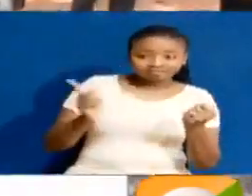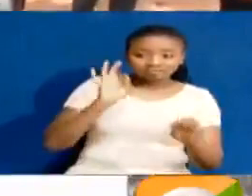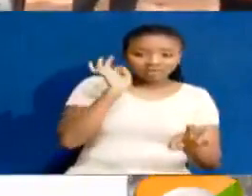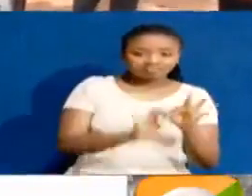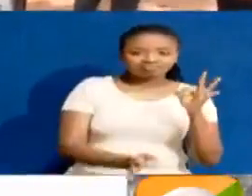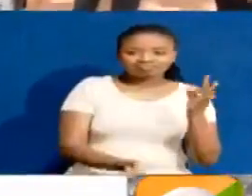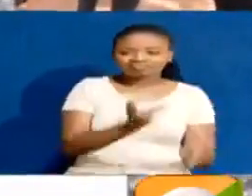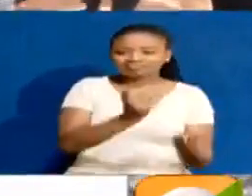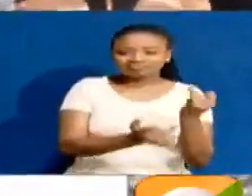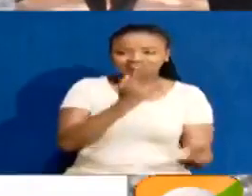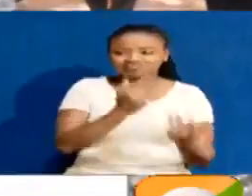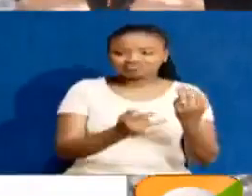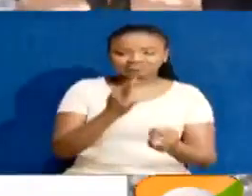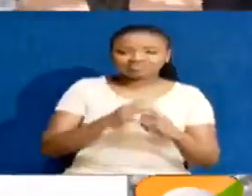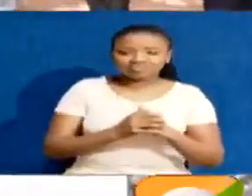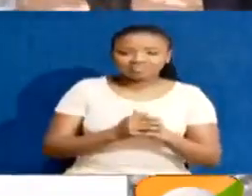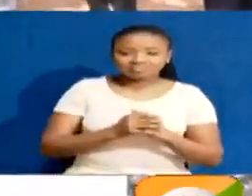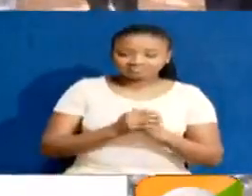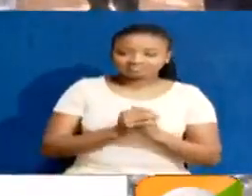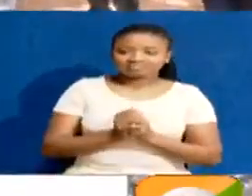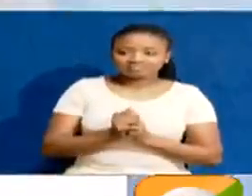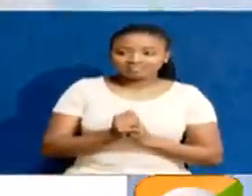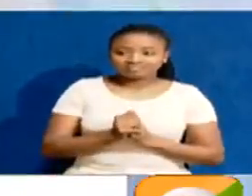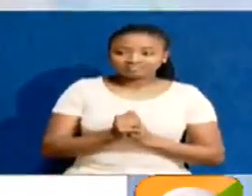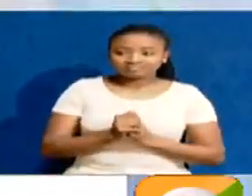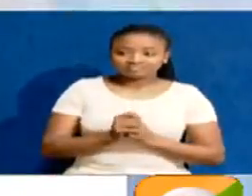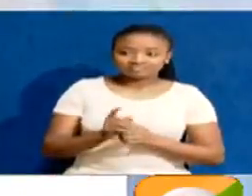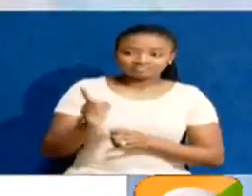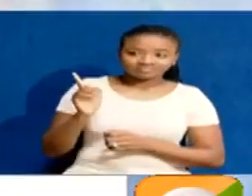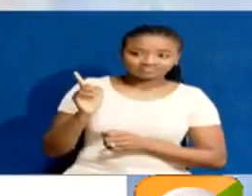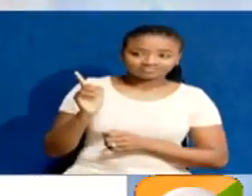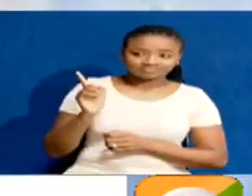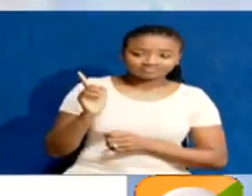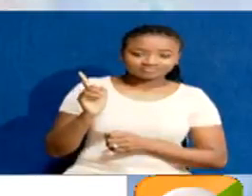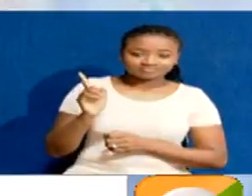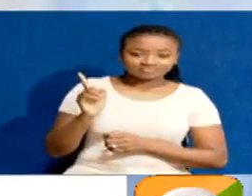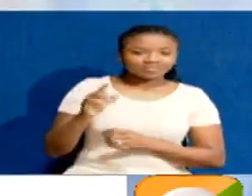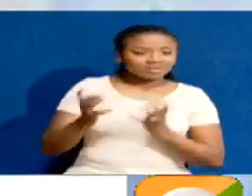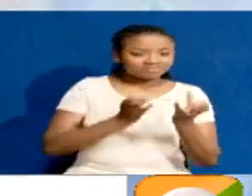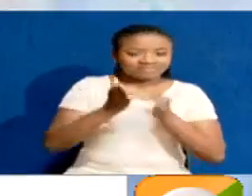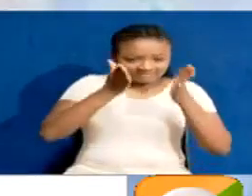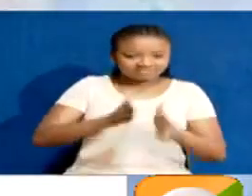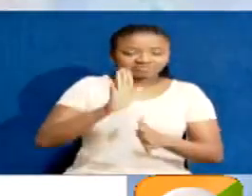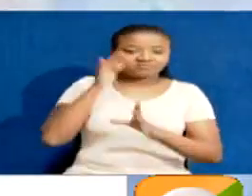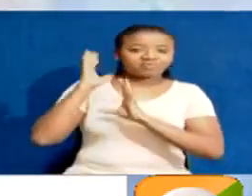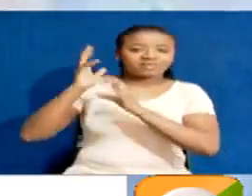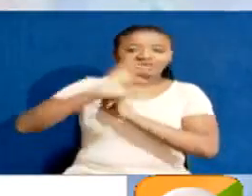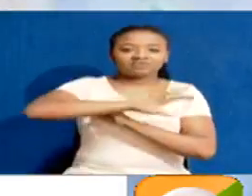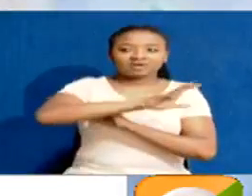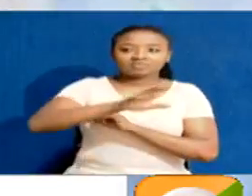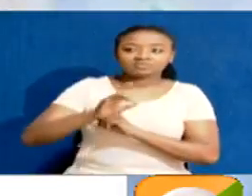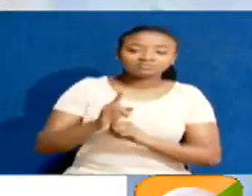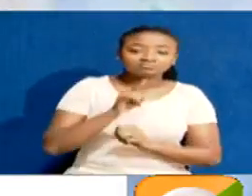cha kutoweza kutambulika ni mfanyabiashara na mkulima tajika katika kaunti ya Kilifi, Sidik Sumbra. Imebainika kuwa